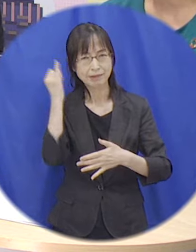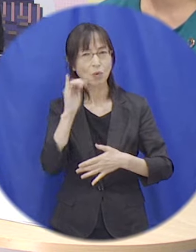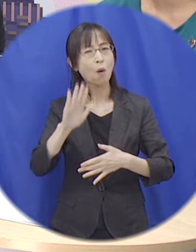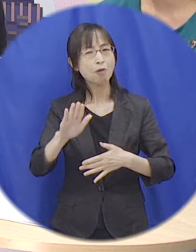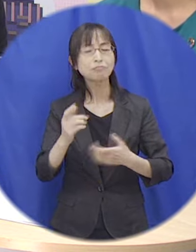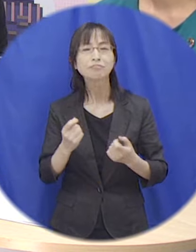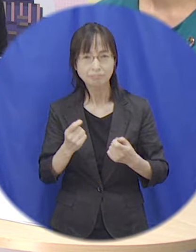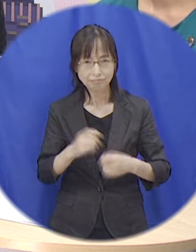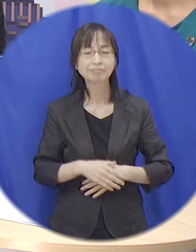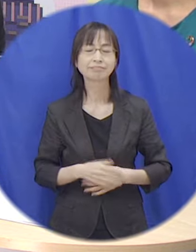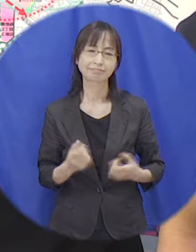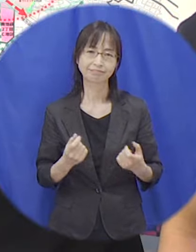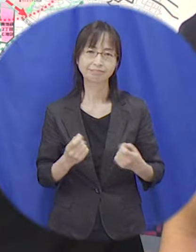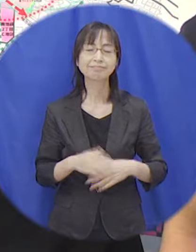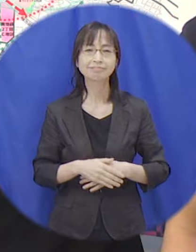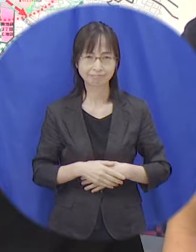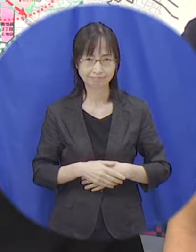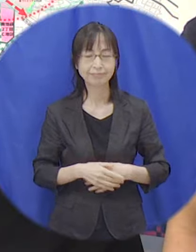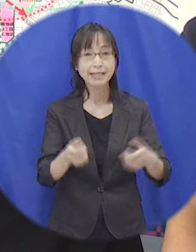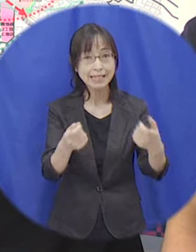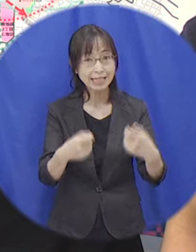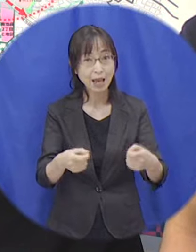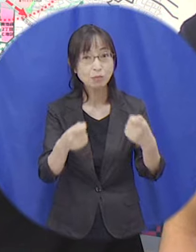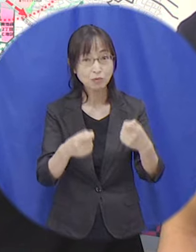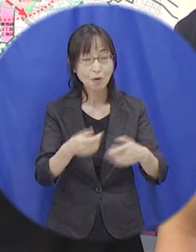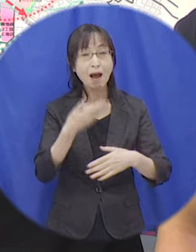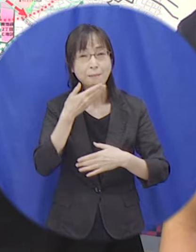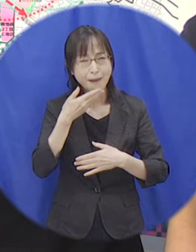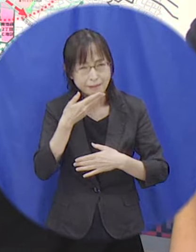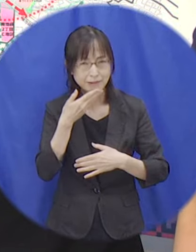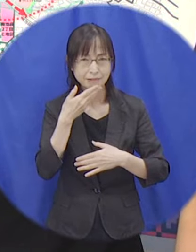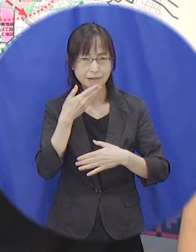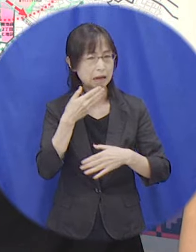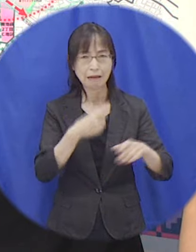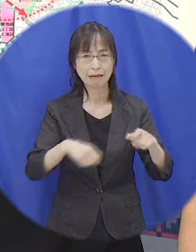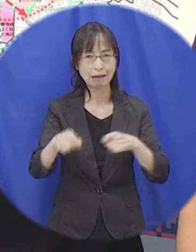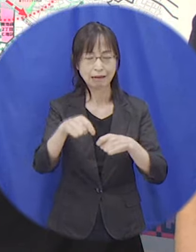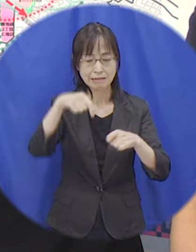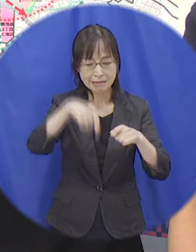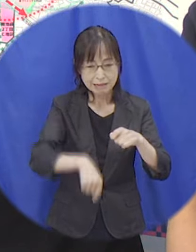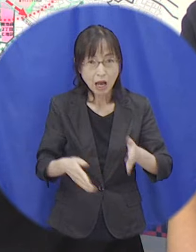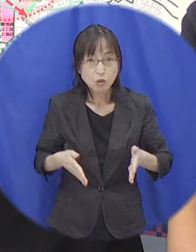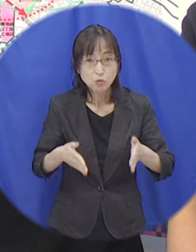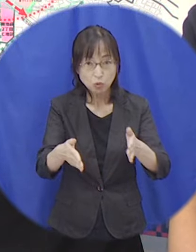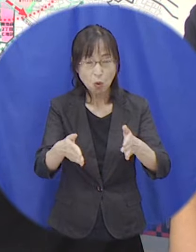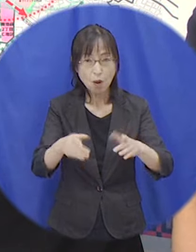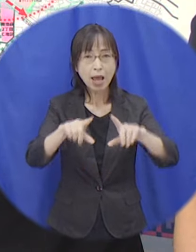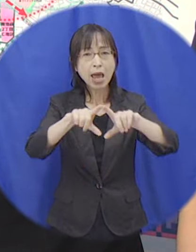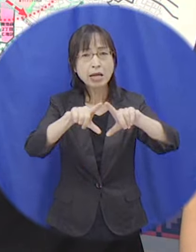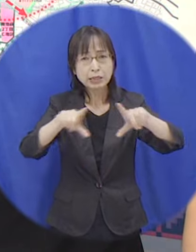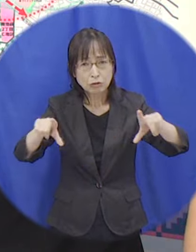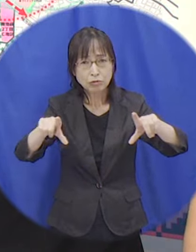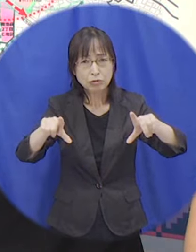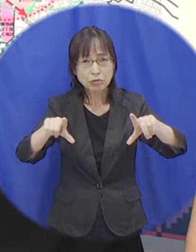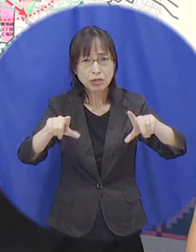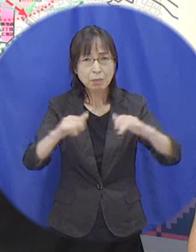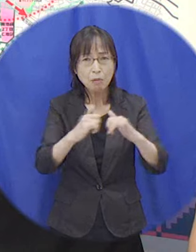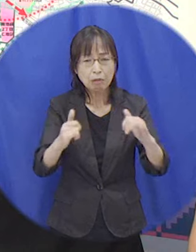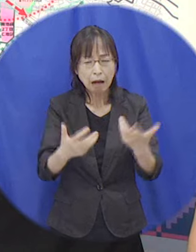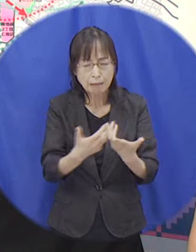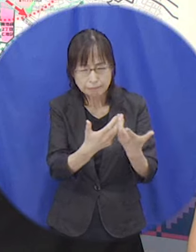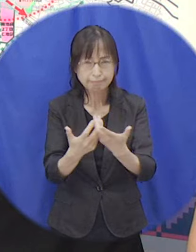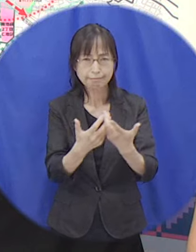ね。 はい、そうなんです。池袋は、便利な反面、駅の地下通路が平日でも混雑していて歩きにく